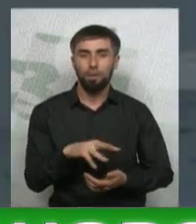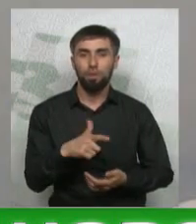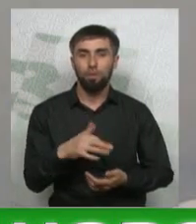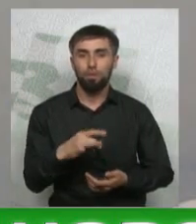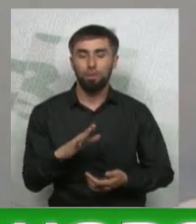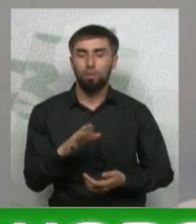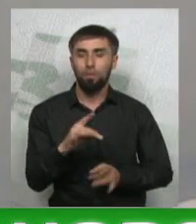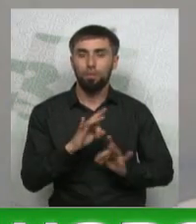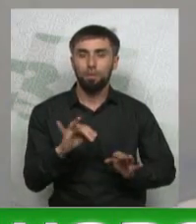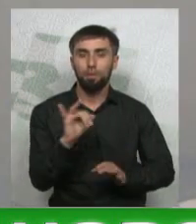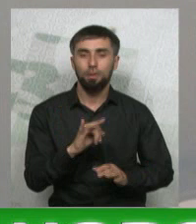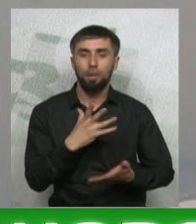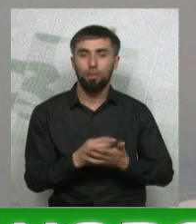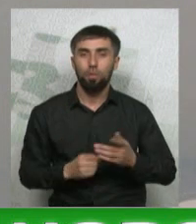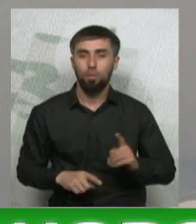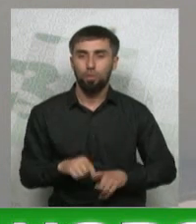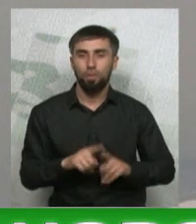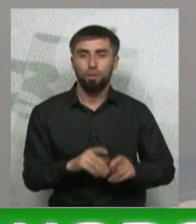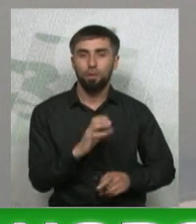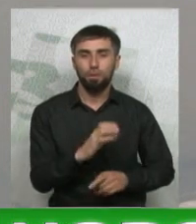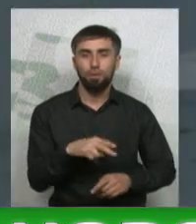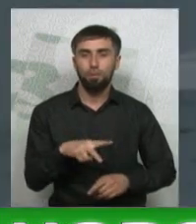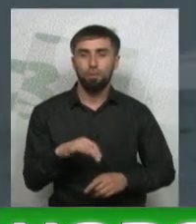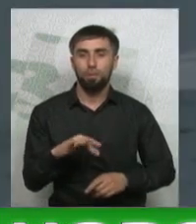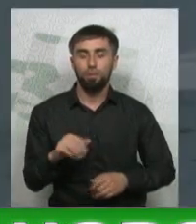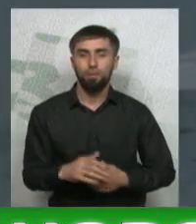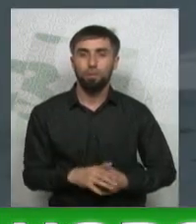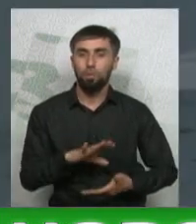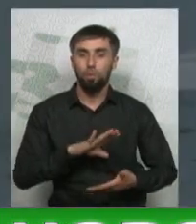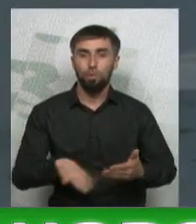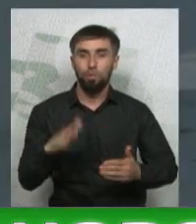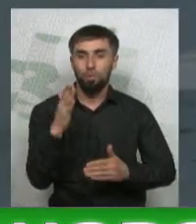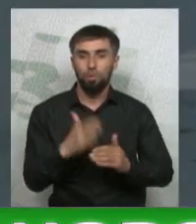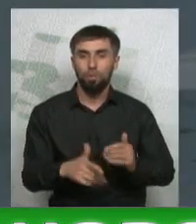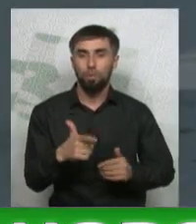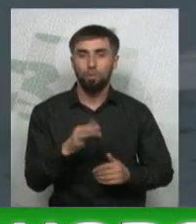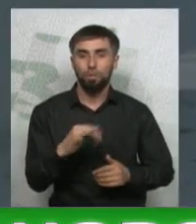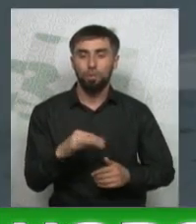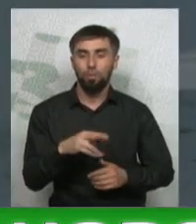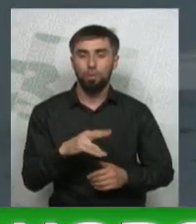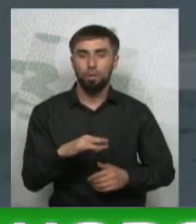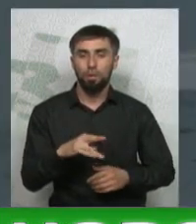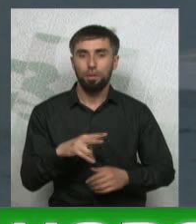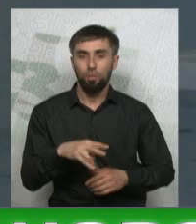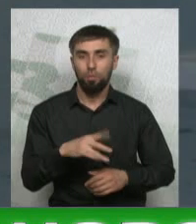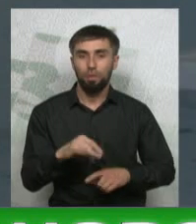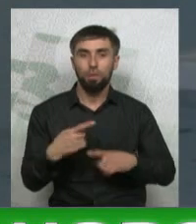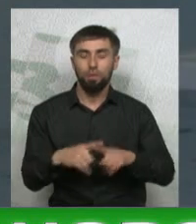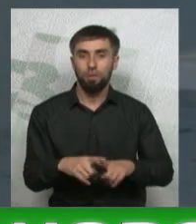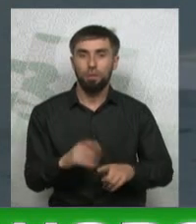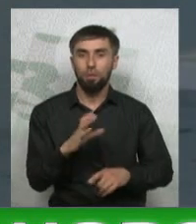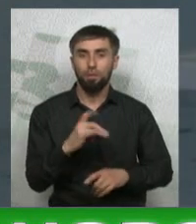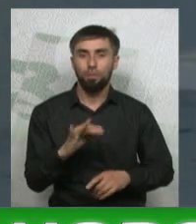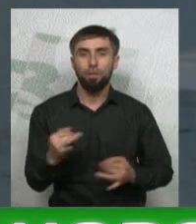Он поделился историей своего родственника Саварбека Плиева. После окончания Горского политехникума Саварбек